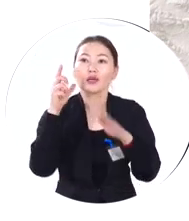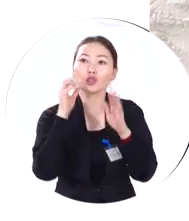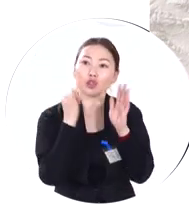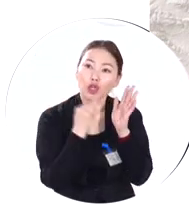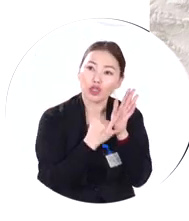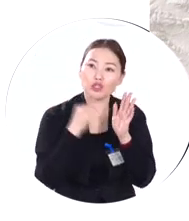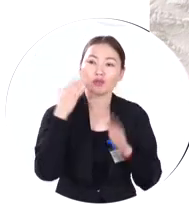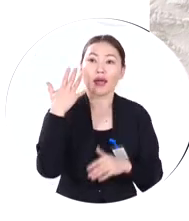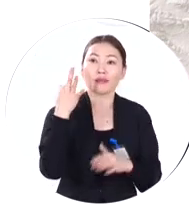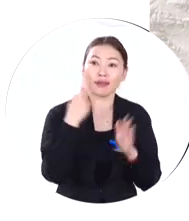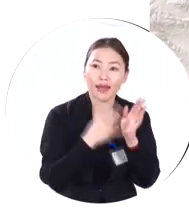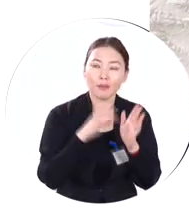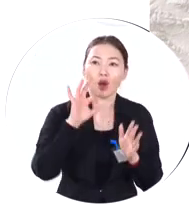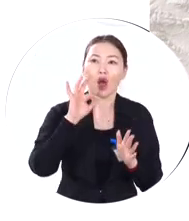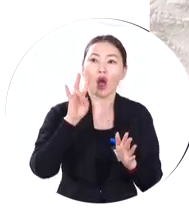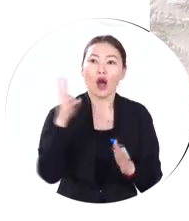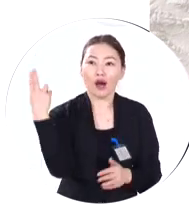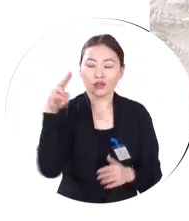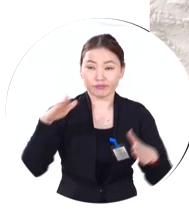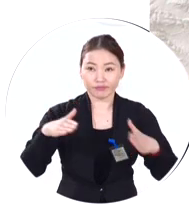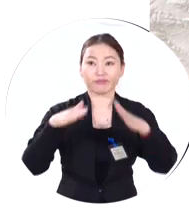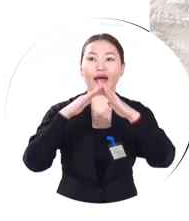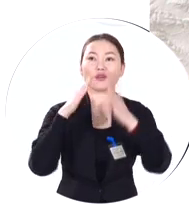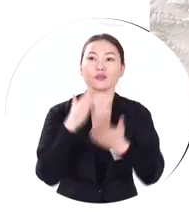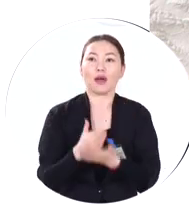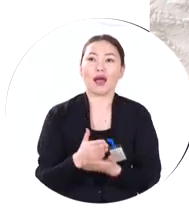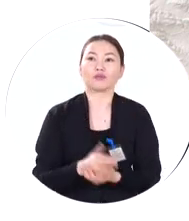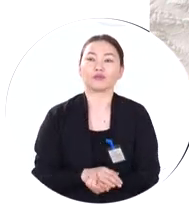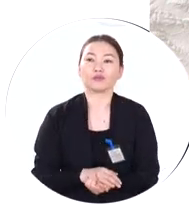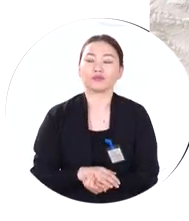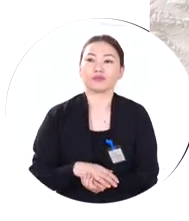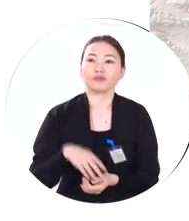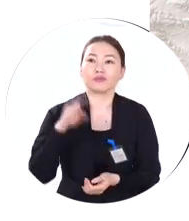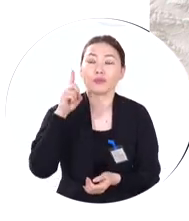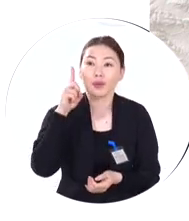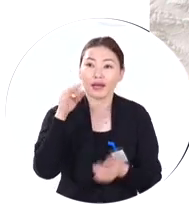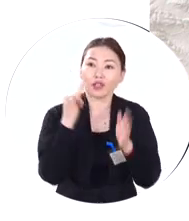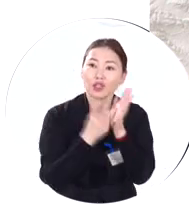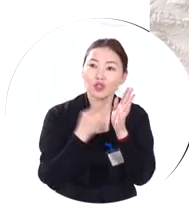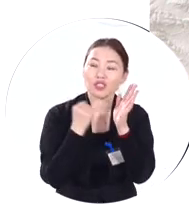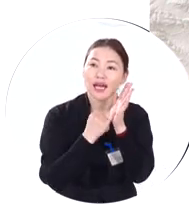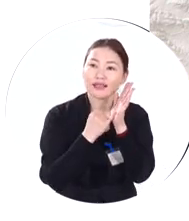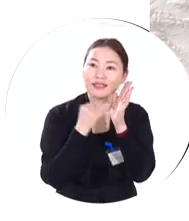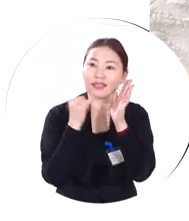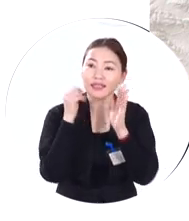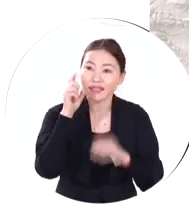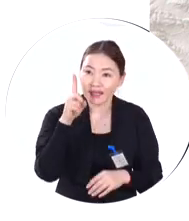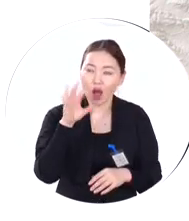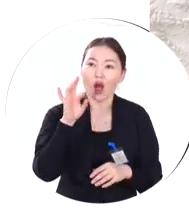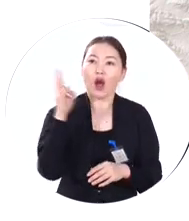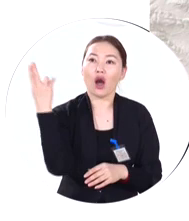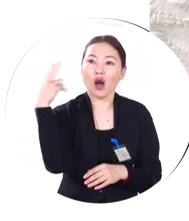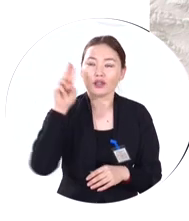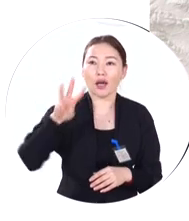халахын ноён Санзай Даржиг томилсон болгож, 1761 онд Манж сайдыг давхар дөндөн цуглуулжээ. Их хүрээний